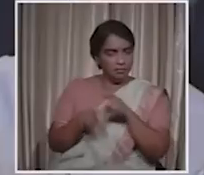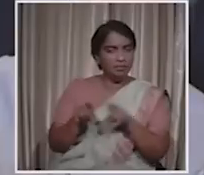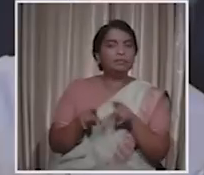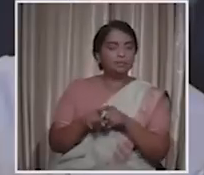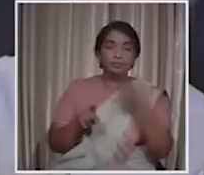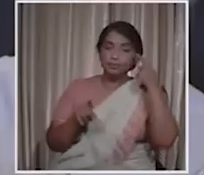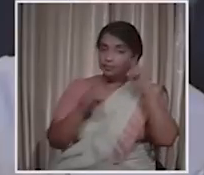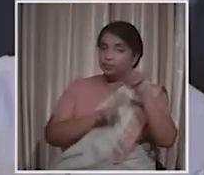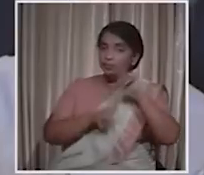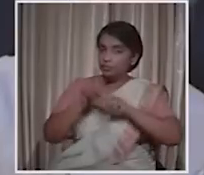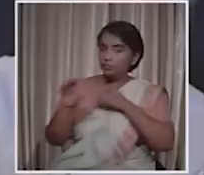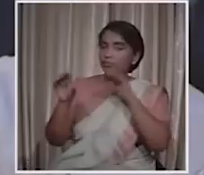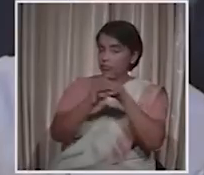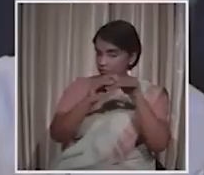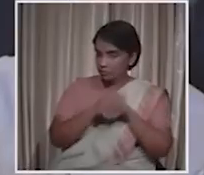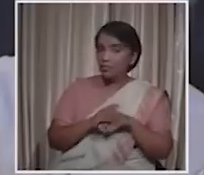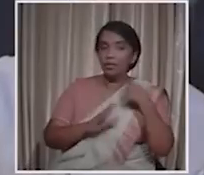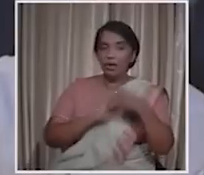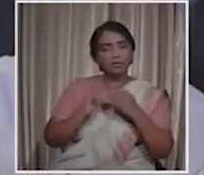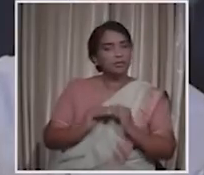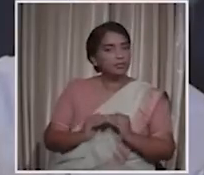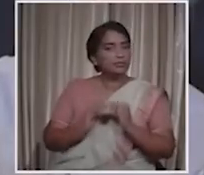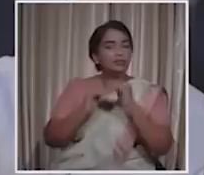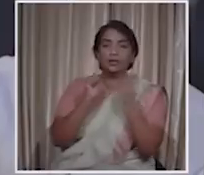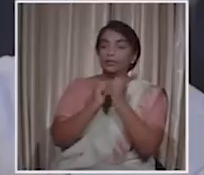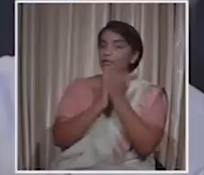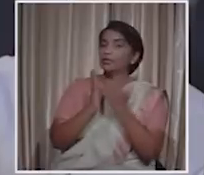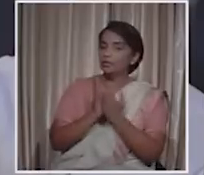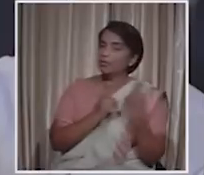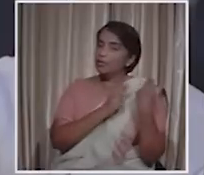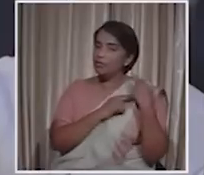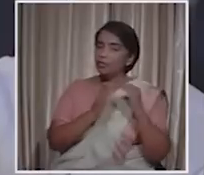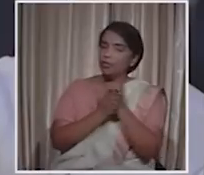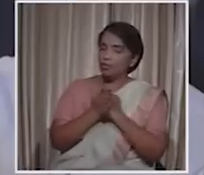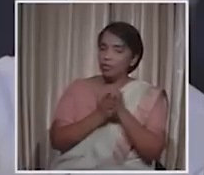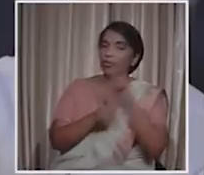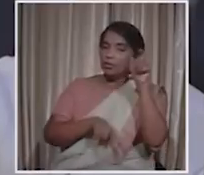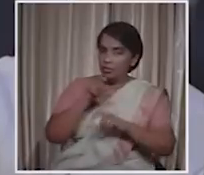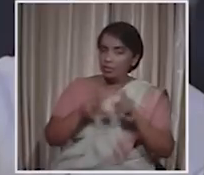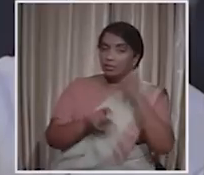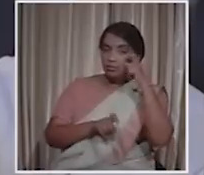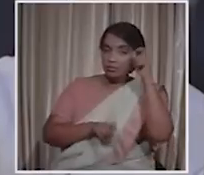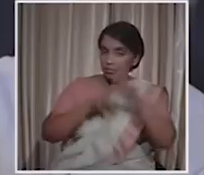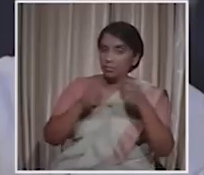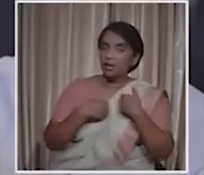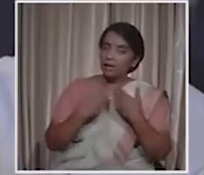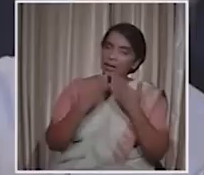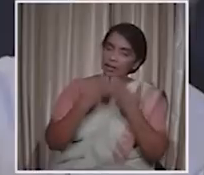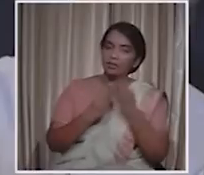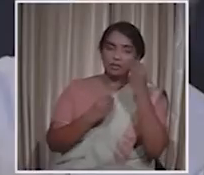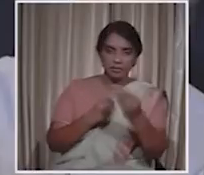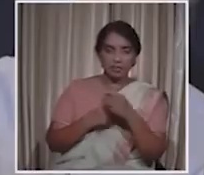ඒ සාකච්ඡාවලට සහභාගී වී රට ගොඩනැංවීමේ කාර්යයට උර දෙන සියලු පක්ෂ සහ විද්‍යාවෙන්ද මගේ ස්තුතිය පුද